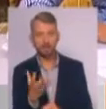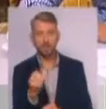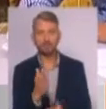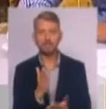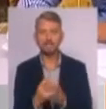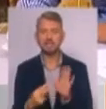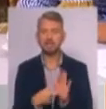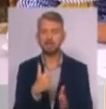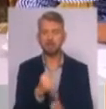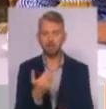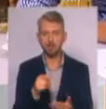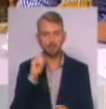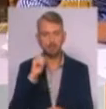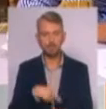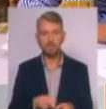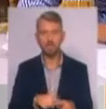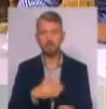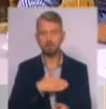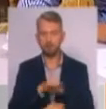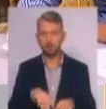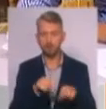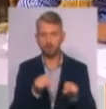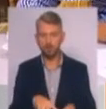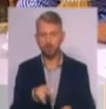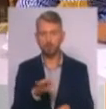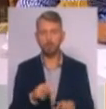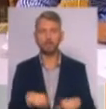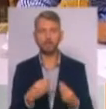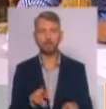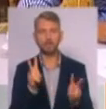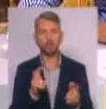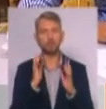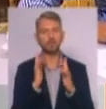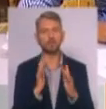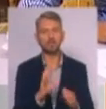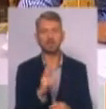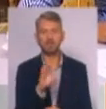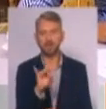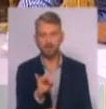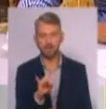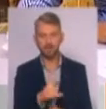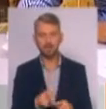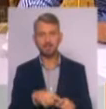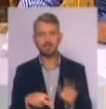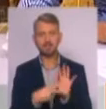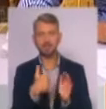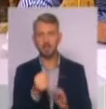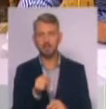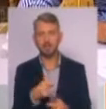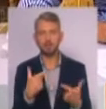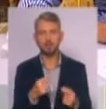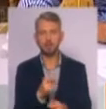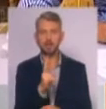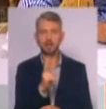7 гектар. Якщо ви знаєте, це мій проєкт рішення по надання статусу сквера цим 7 гектарам, там де